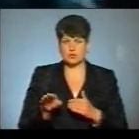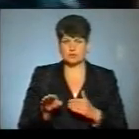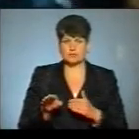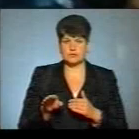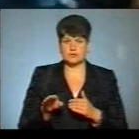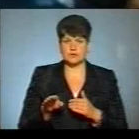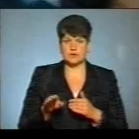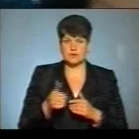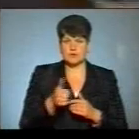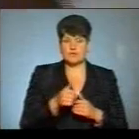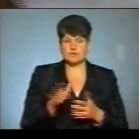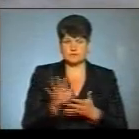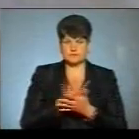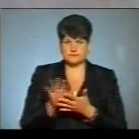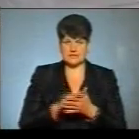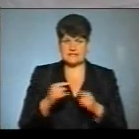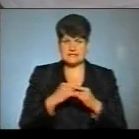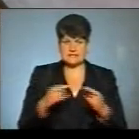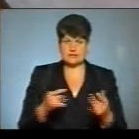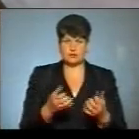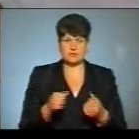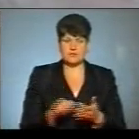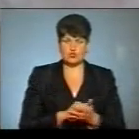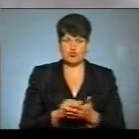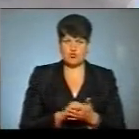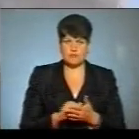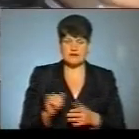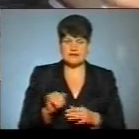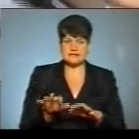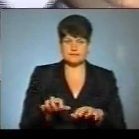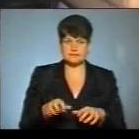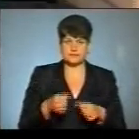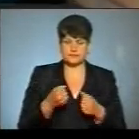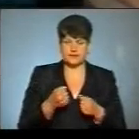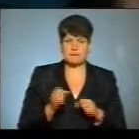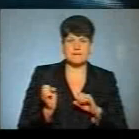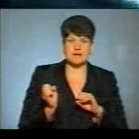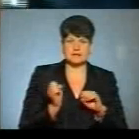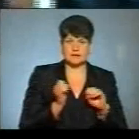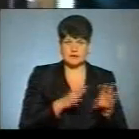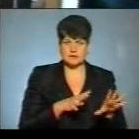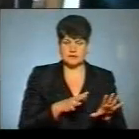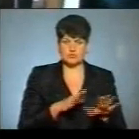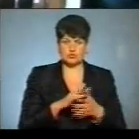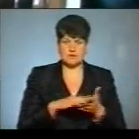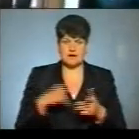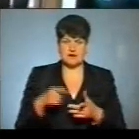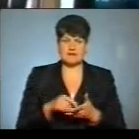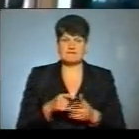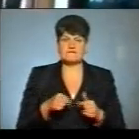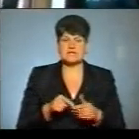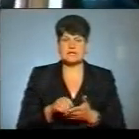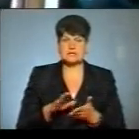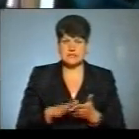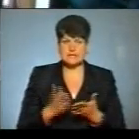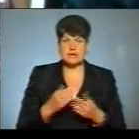зайнятості, обеззаражуємо стіл і отримані документи. І вилучаємо їх, передаємо далі в відділ реєстрації,